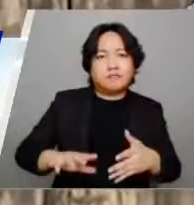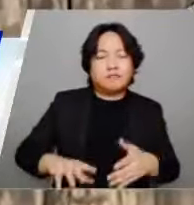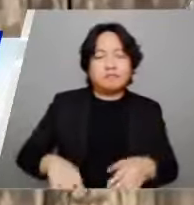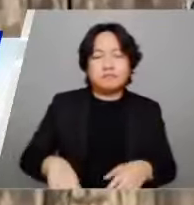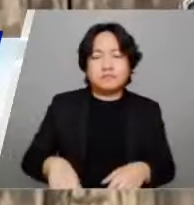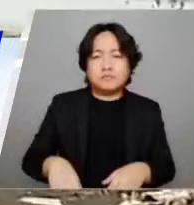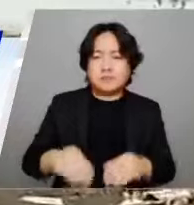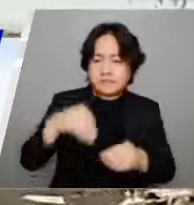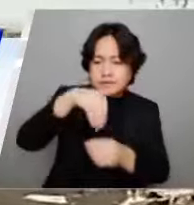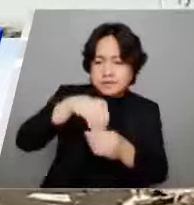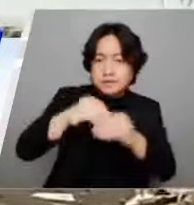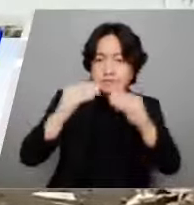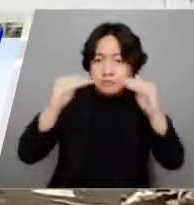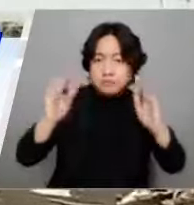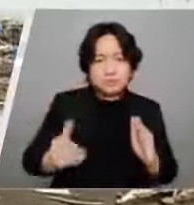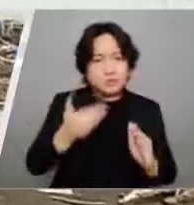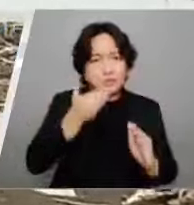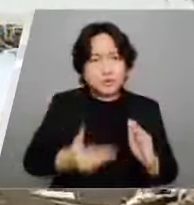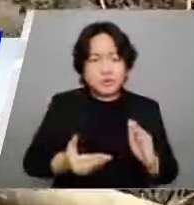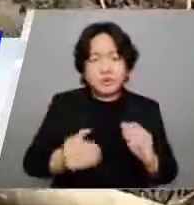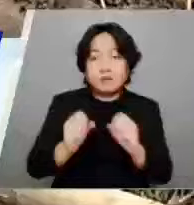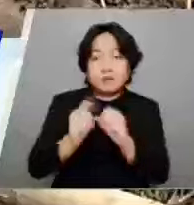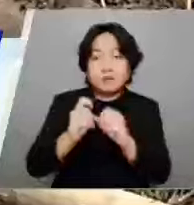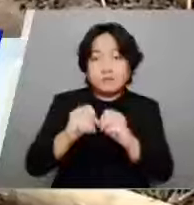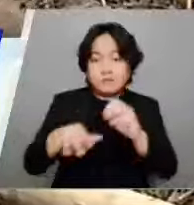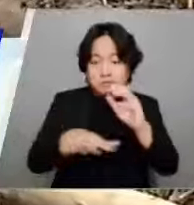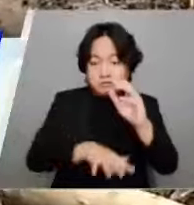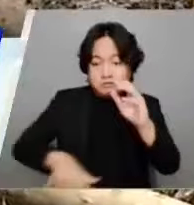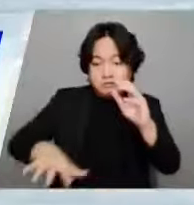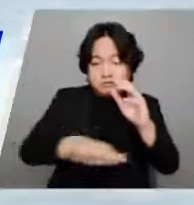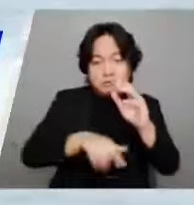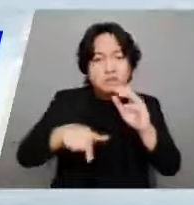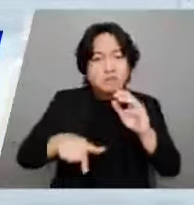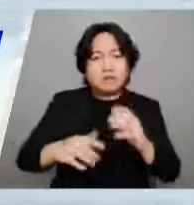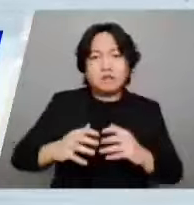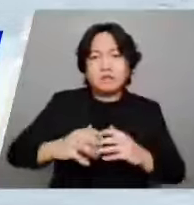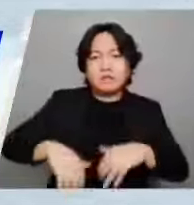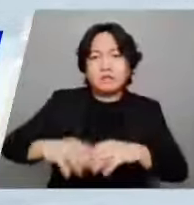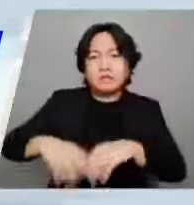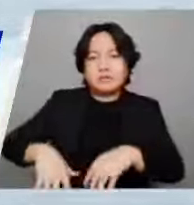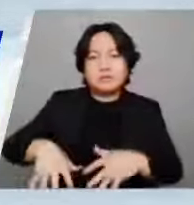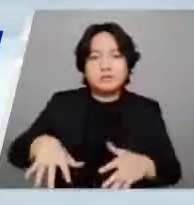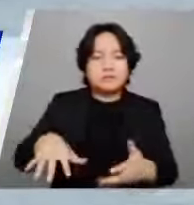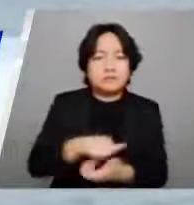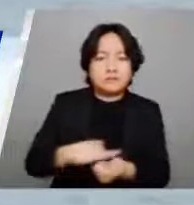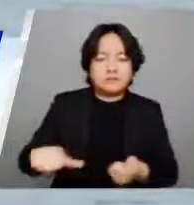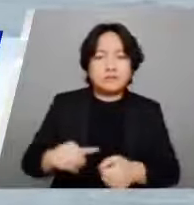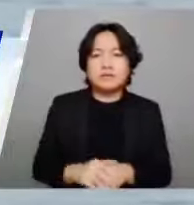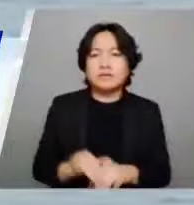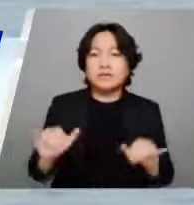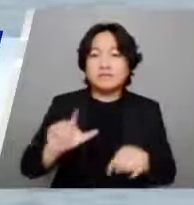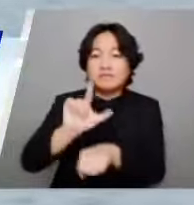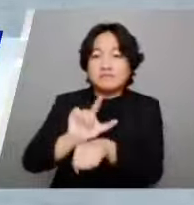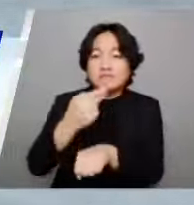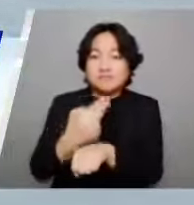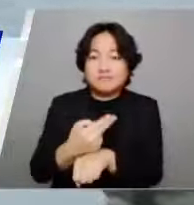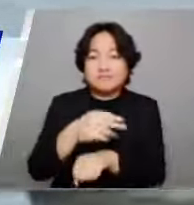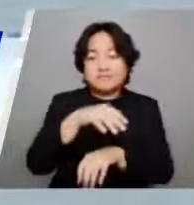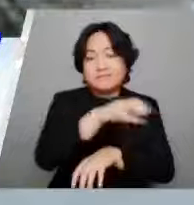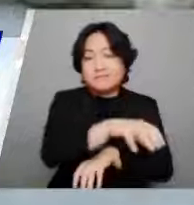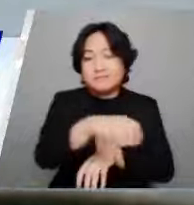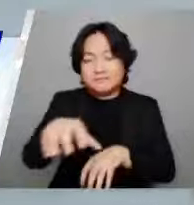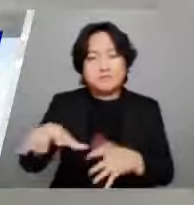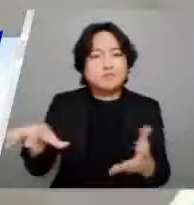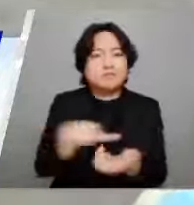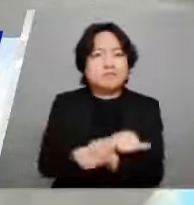walang laman. Bukod sa mga bahay, apektado na rin ang kabuhayan ng maraming residente. May mga nawasak na floating